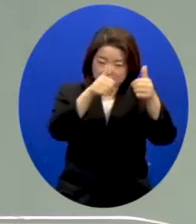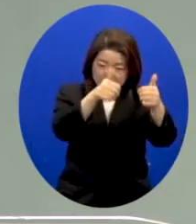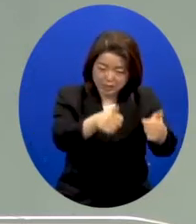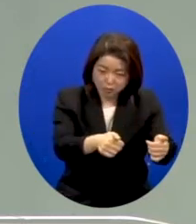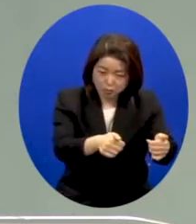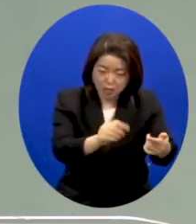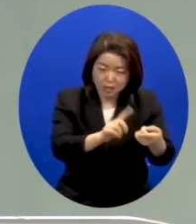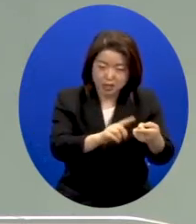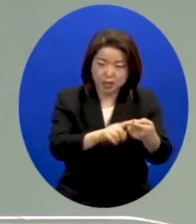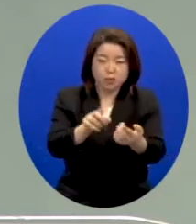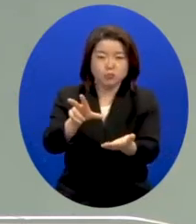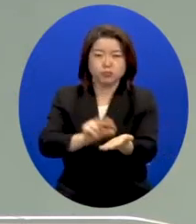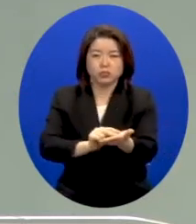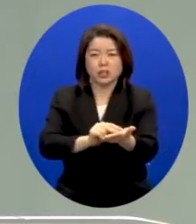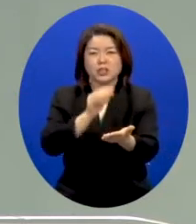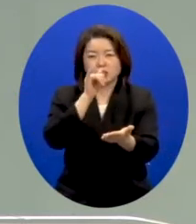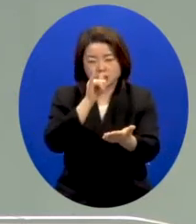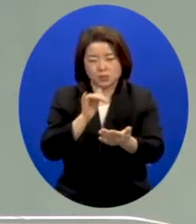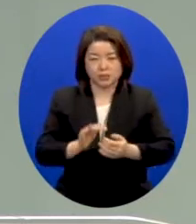문제입니다